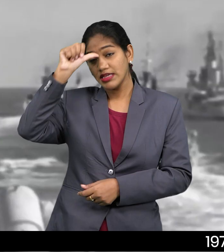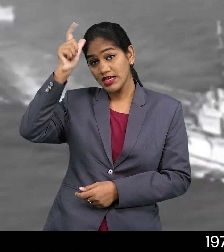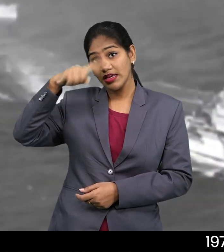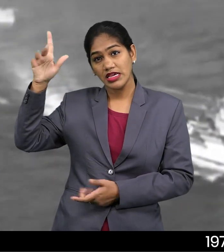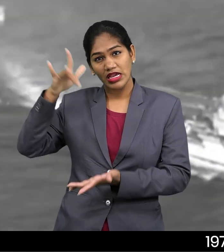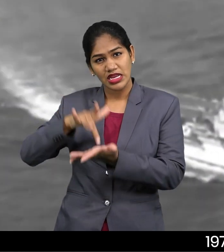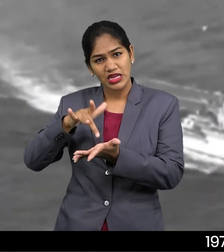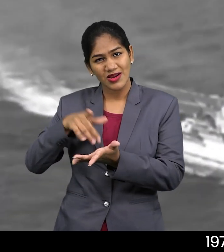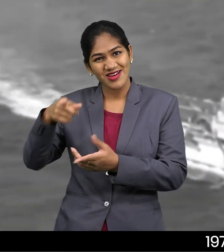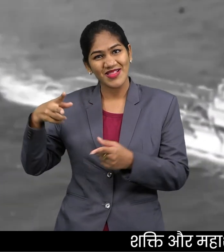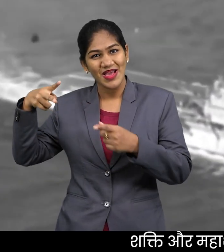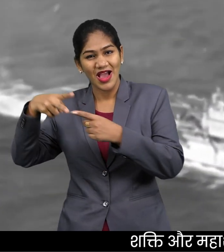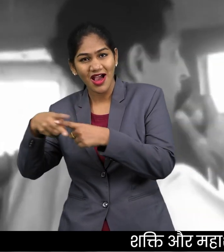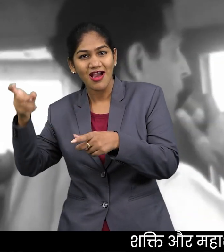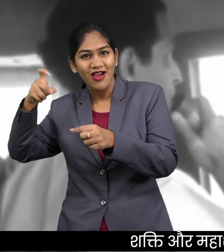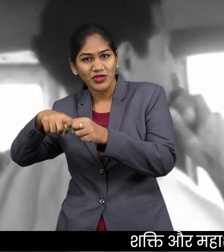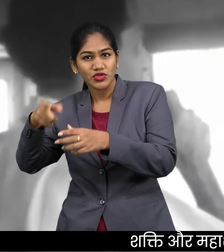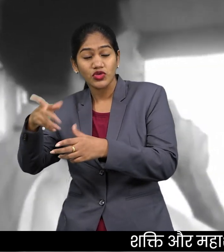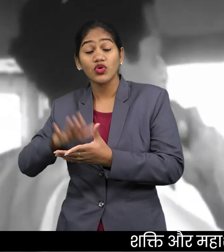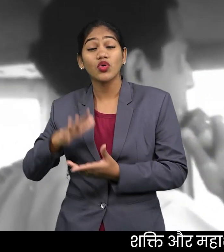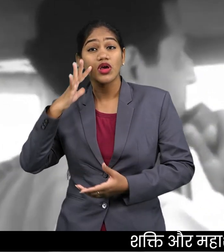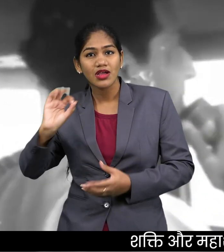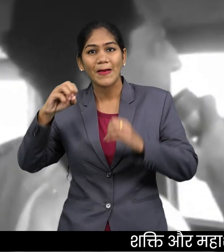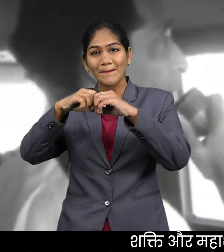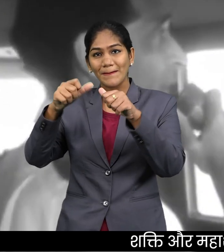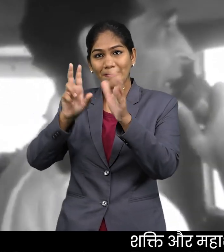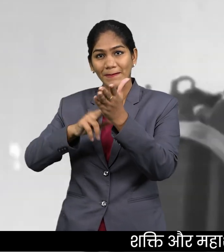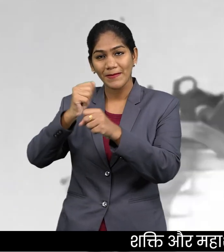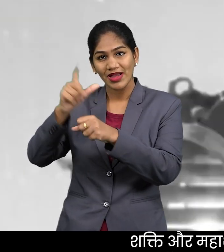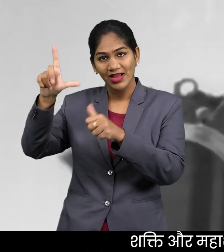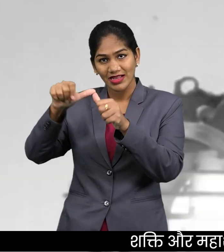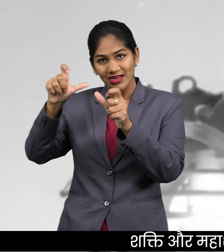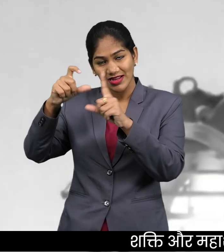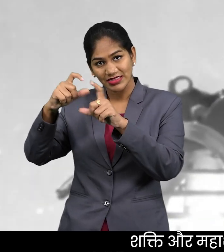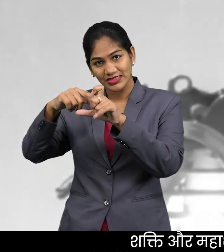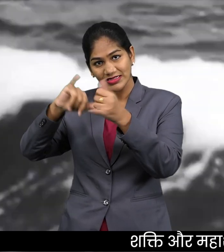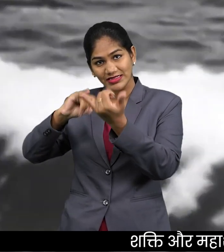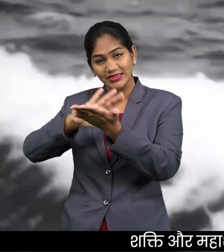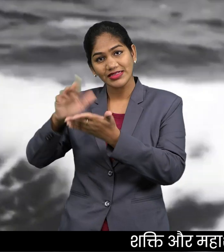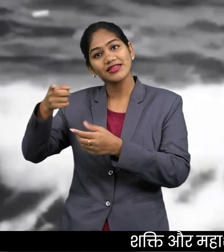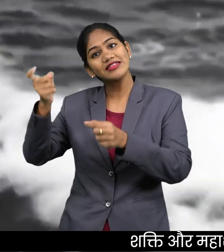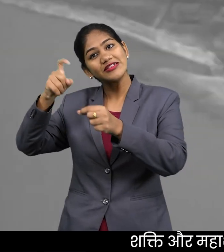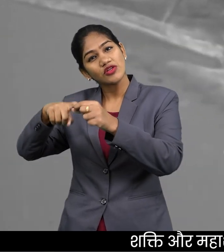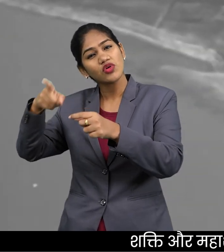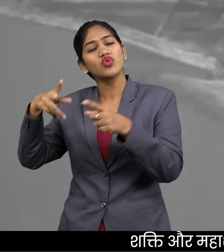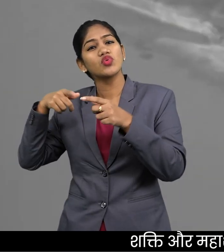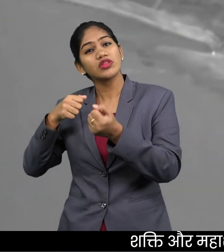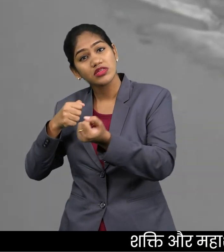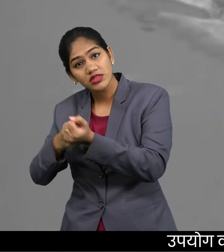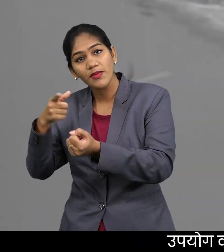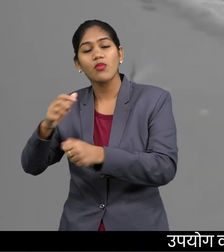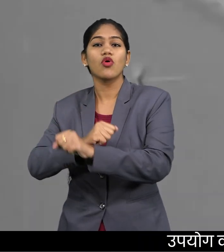1971 में भारत ने अपनी सैन्य शक्ति और महाशक्तियों के बीच गुटनरीपेक्ष स्थिति